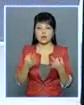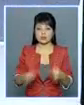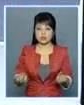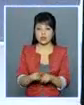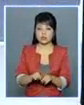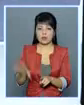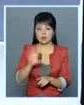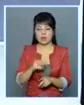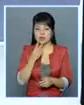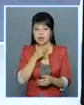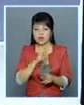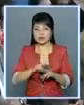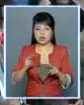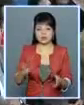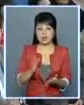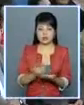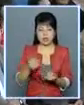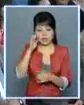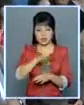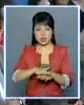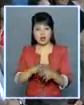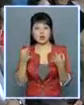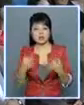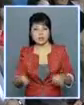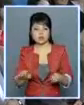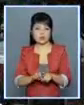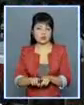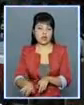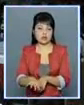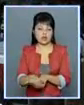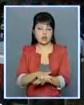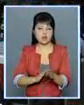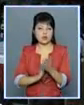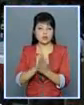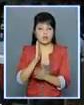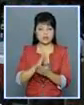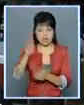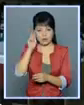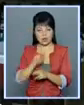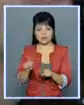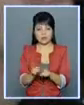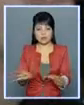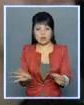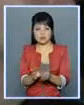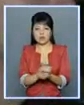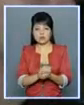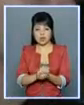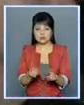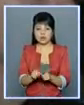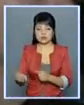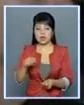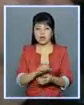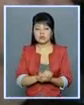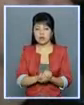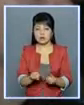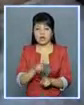төл құрдастары. Егемен елде өскен, еркін де көріп білуге құштар ұландар. Білім мен ғылымды ұштастырып, халқына қалтқысыз қызмет ететін